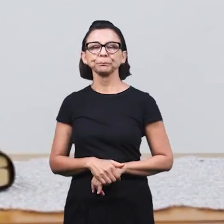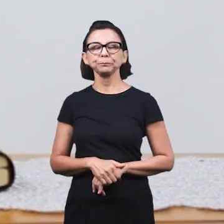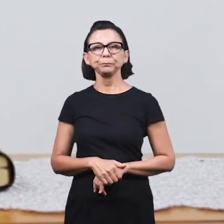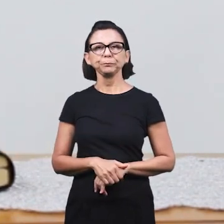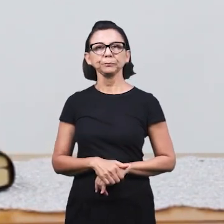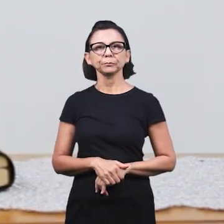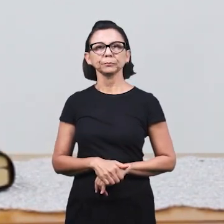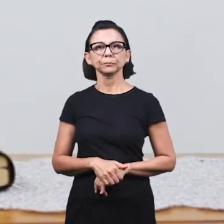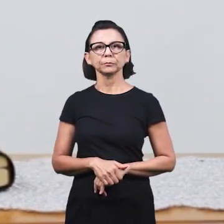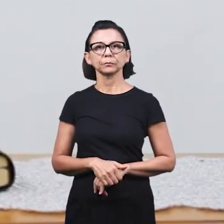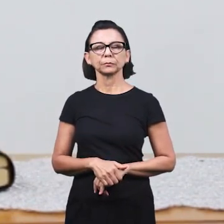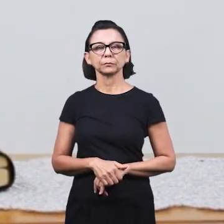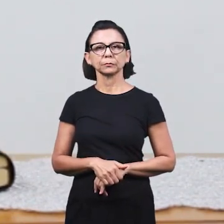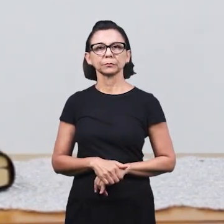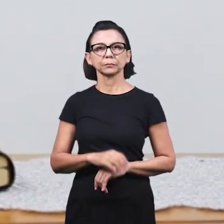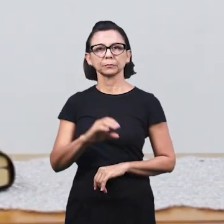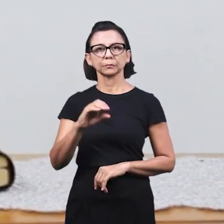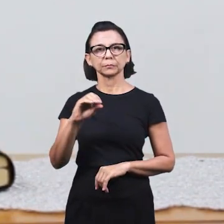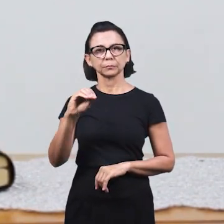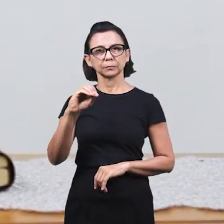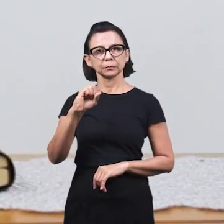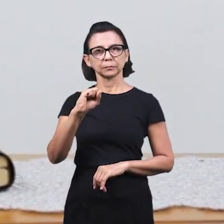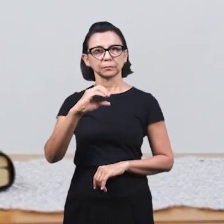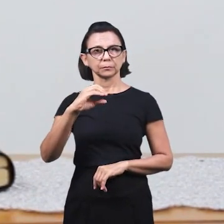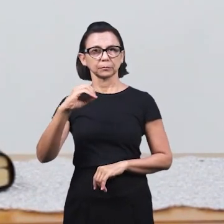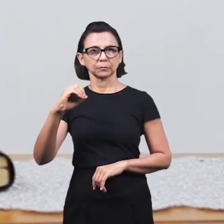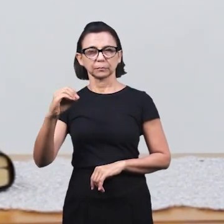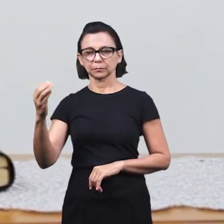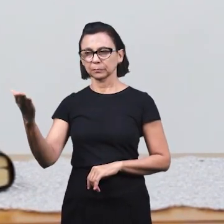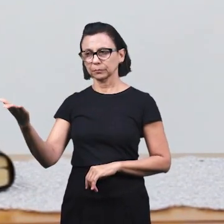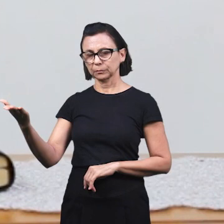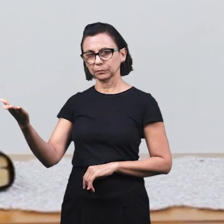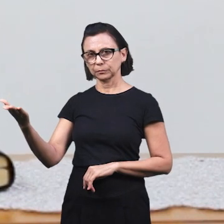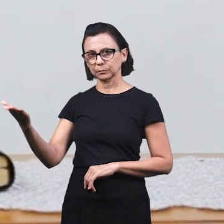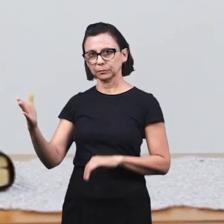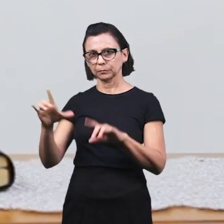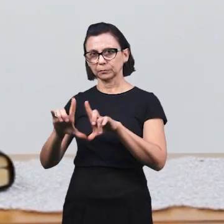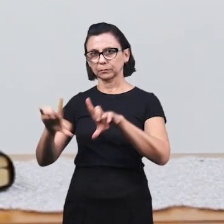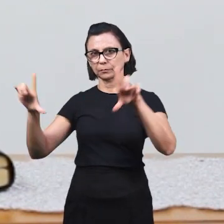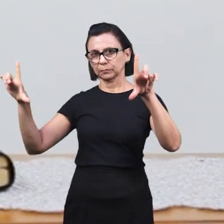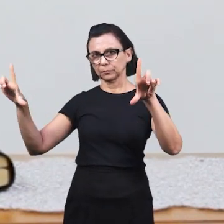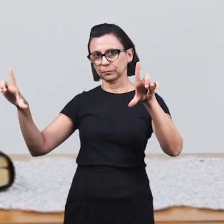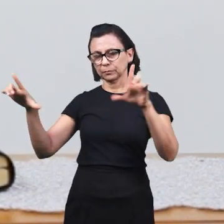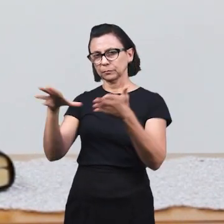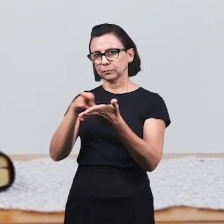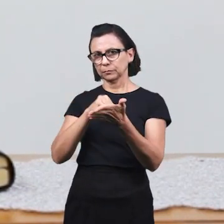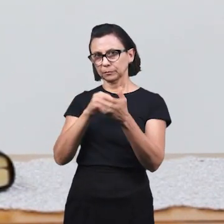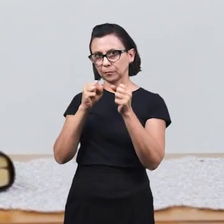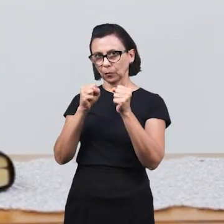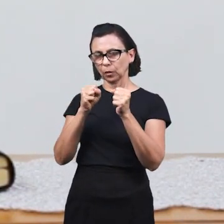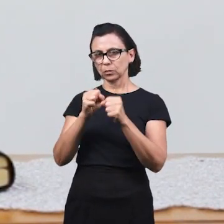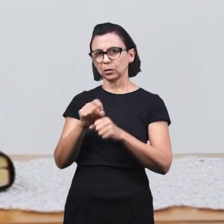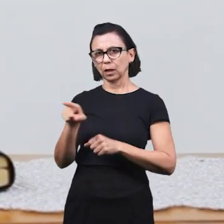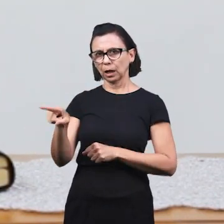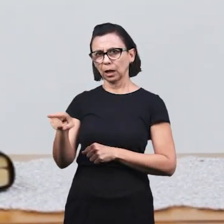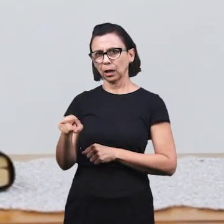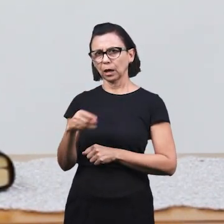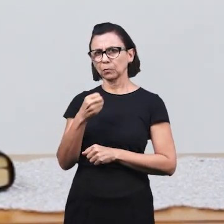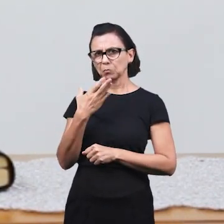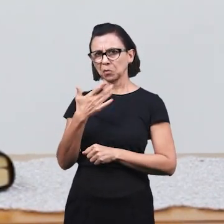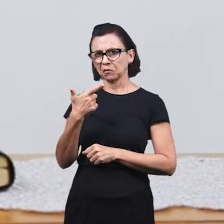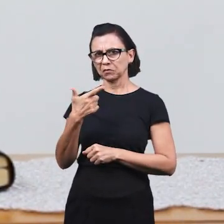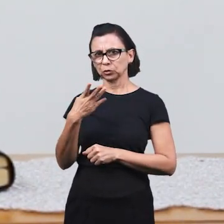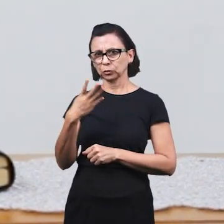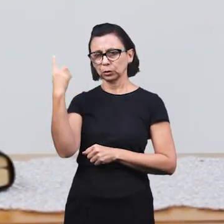сказать всем тем, кто живет в Бразилии, для вас есть телефон горячей линии,